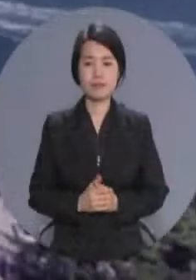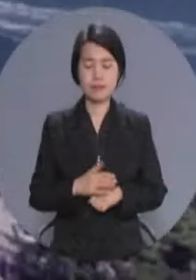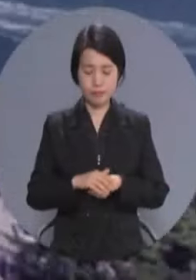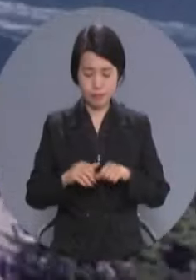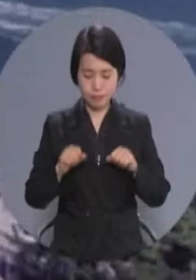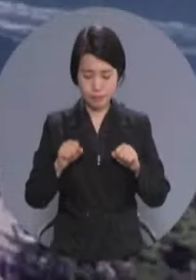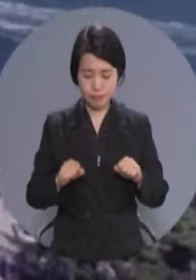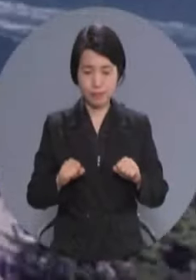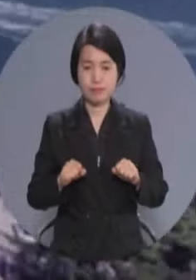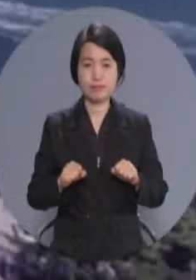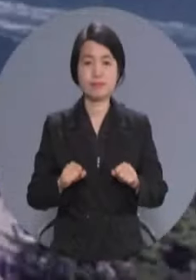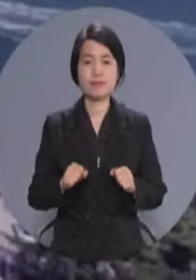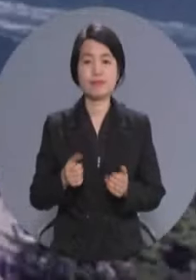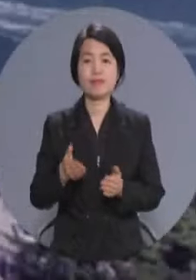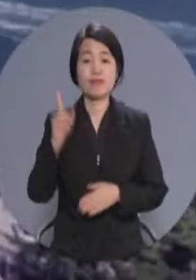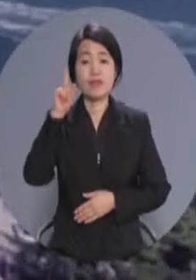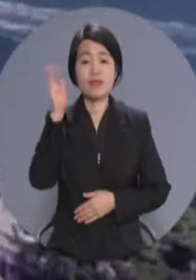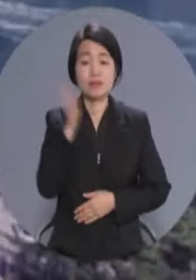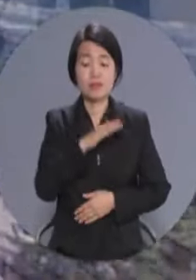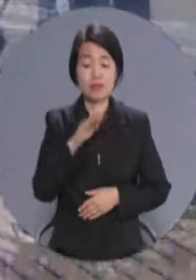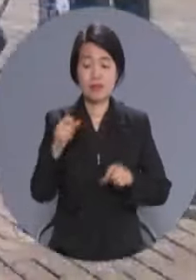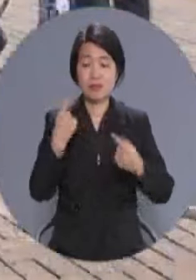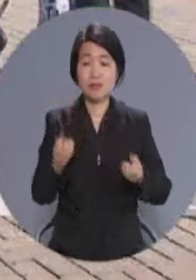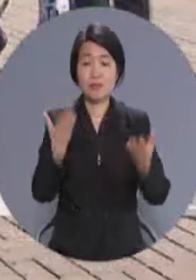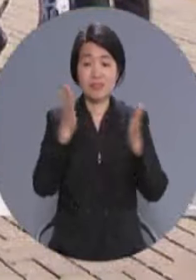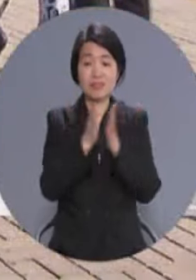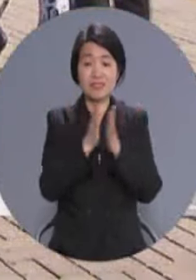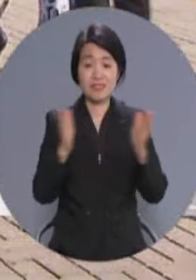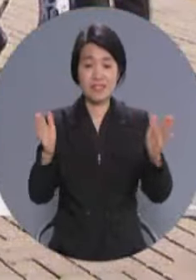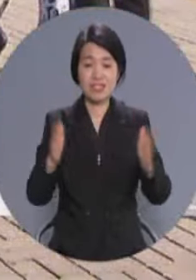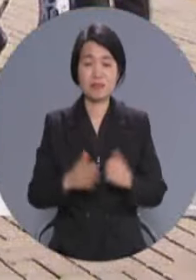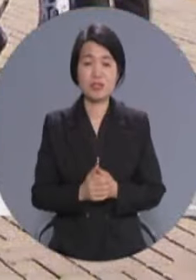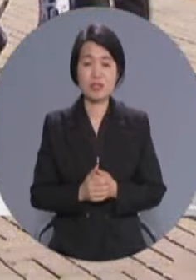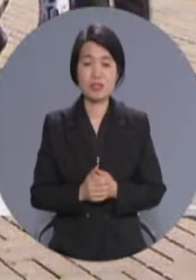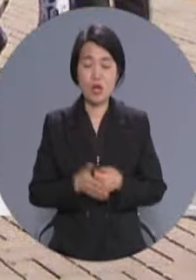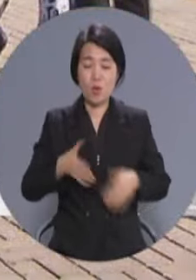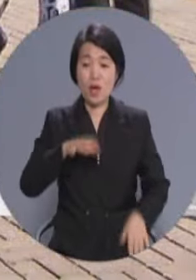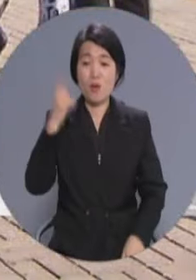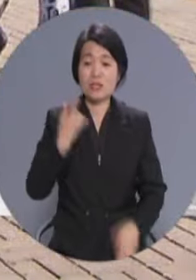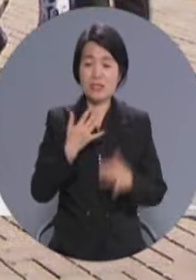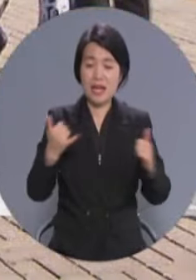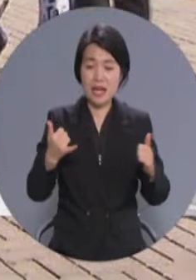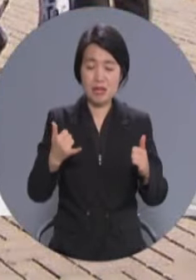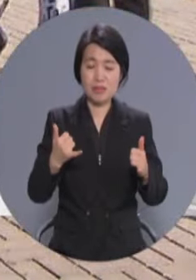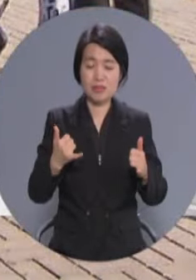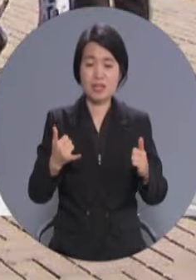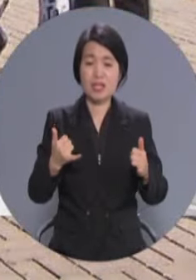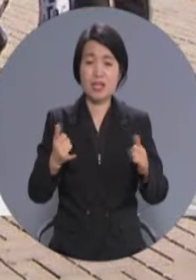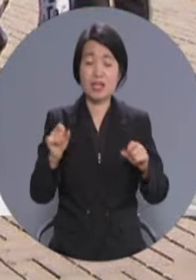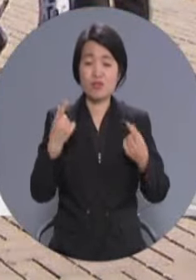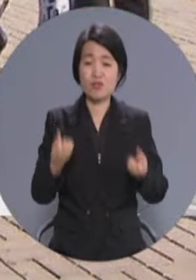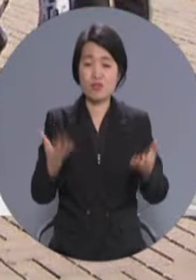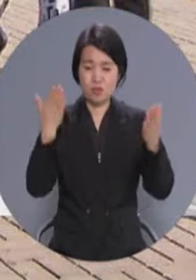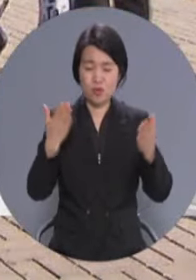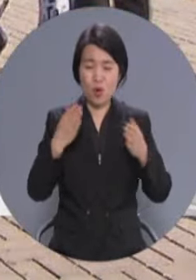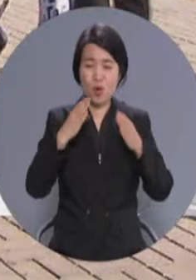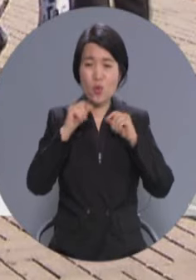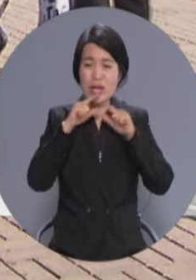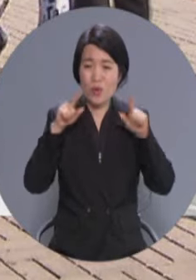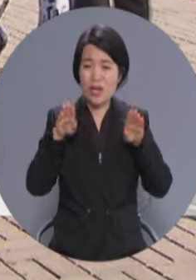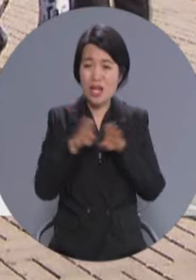여러분 안녕하십니까? 내일부터 설 연휴가 시작되죠. 귀성객들은 주말이 겹친 짧은 연휴에 서둘러 고향을